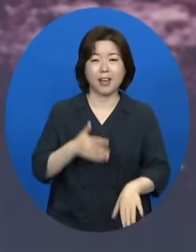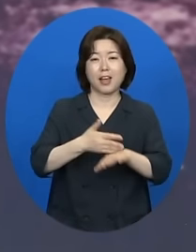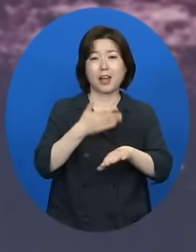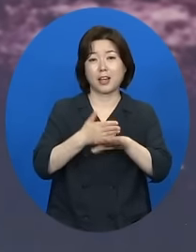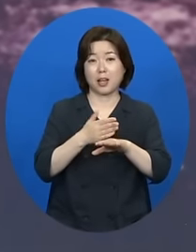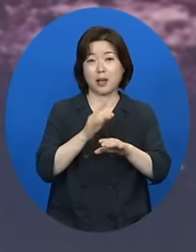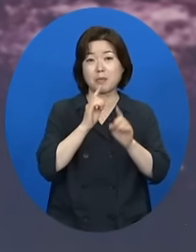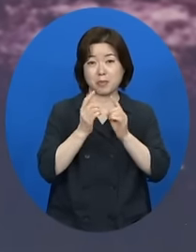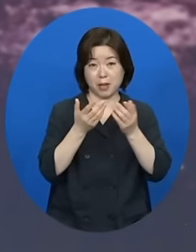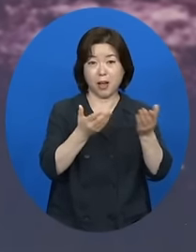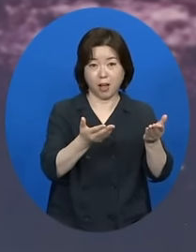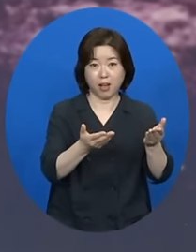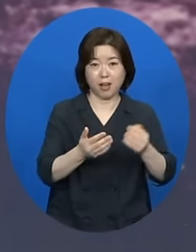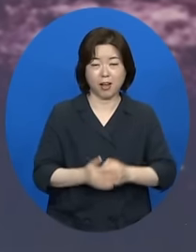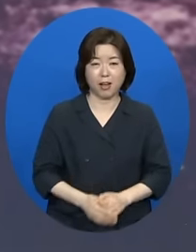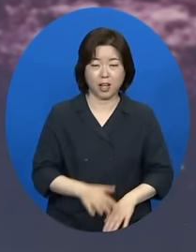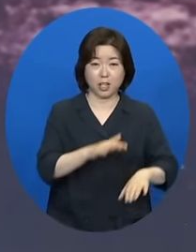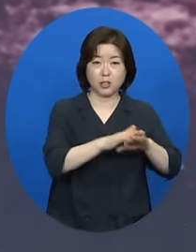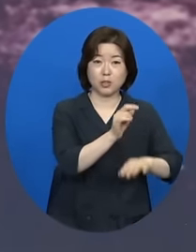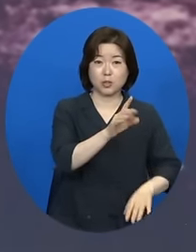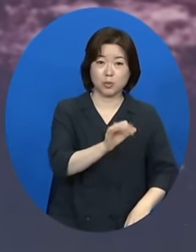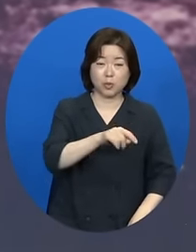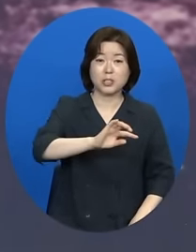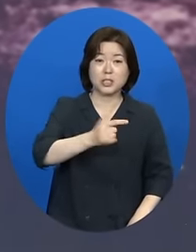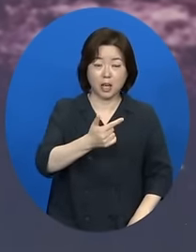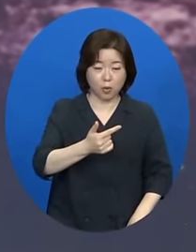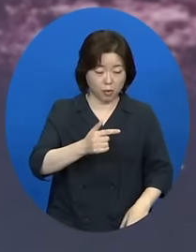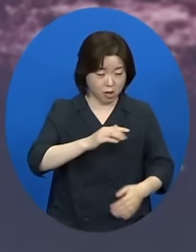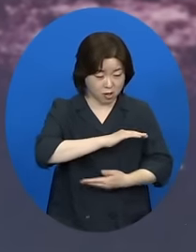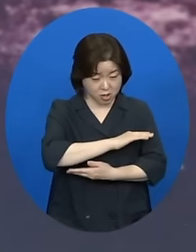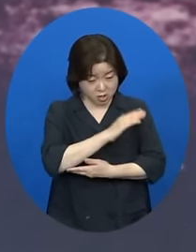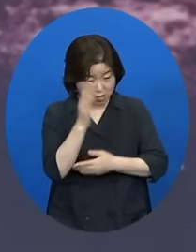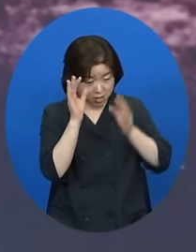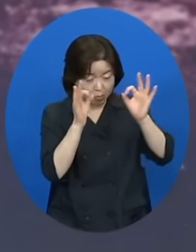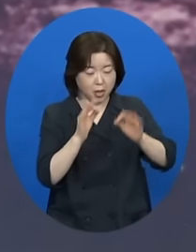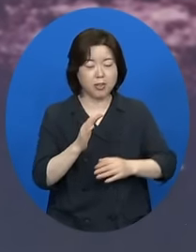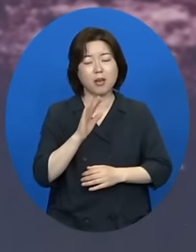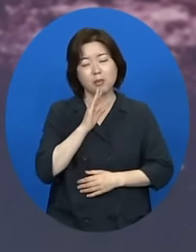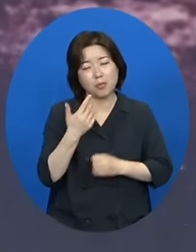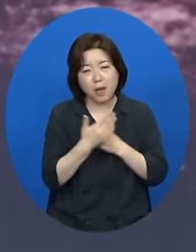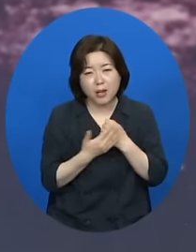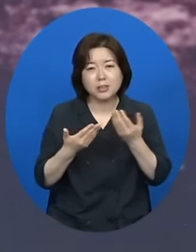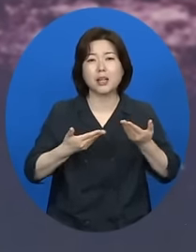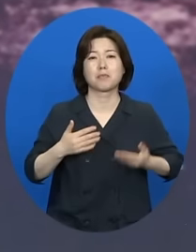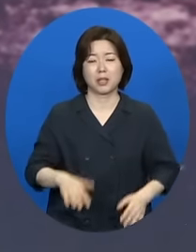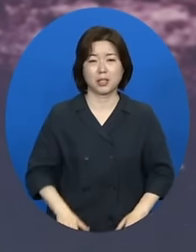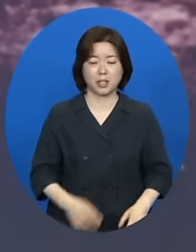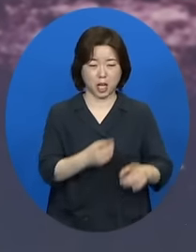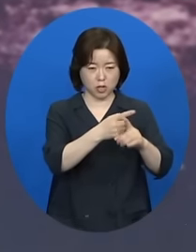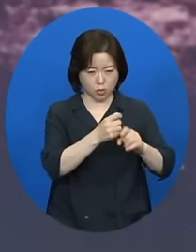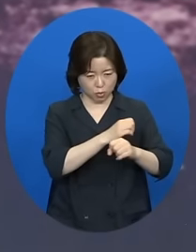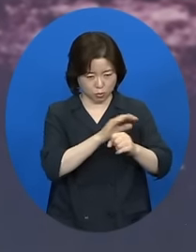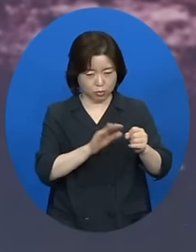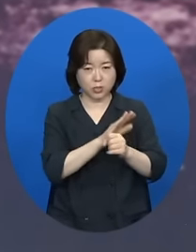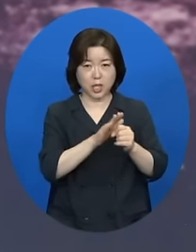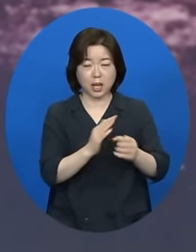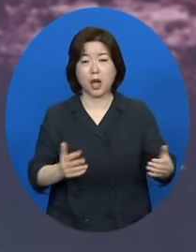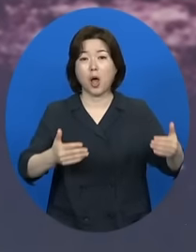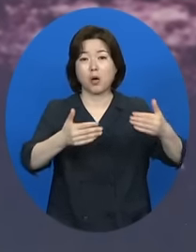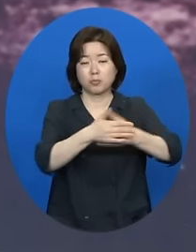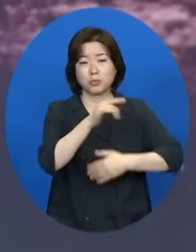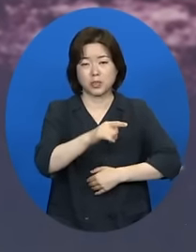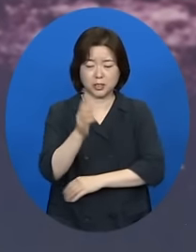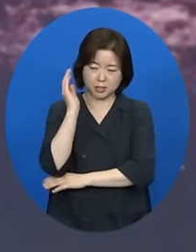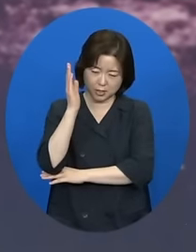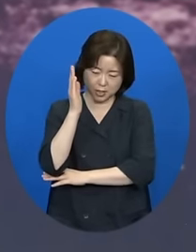얘기를 하시는 거예요. 여러분, 손양원 목사님의 자기가 자서전을 봤는데 너무나 은혜를 받았습니다. 원수까지도 용서하고 품는 뭐 그런